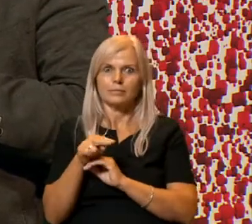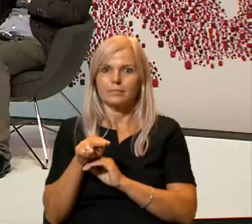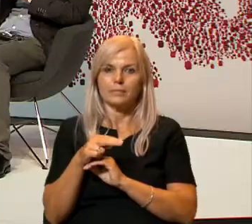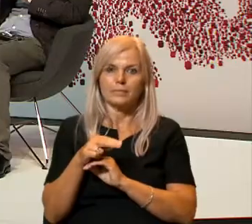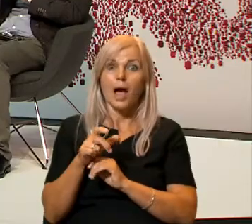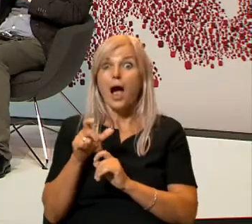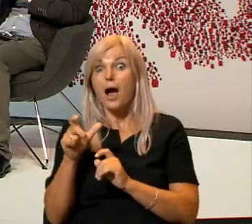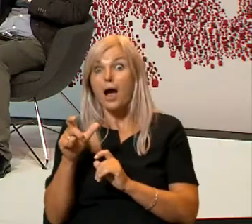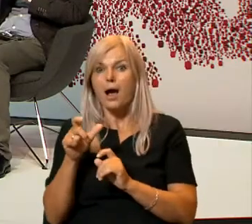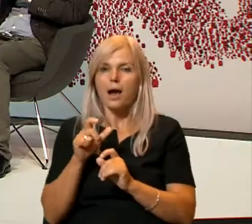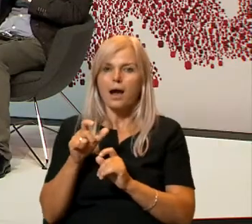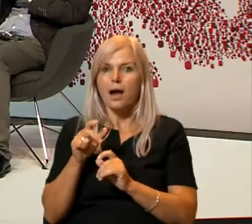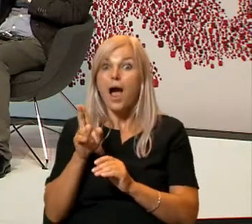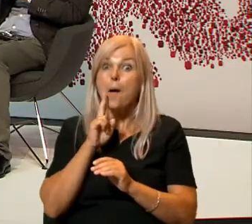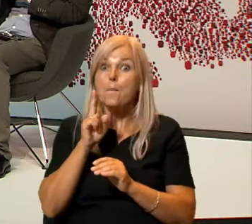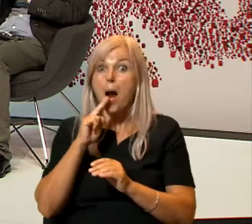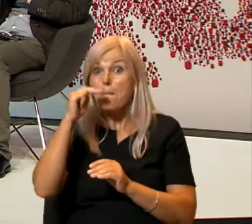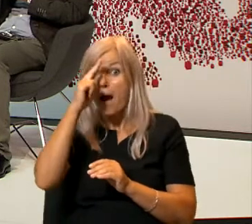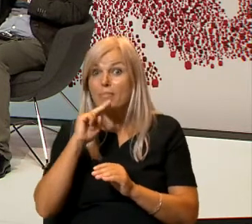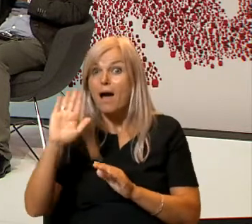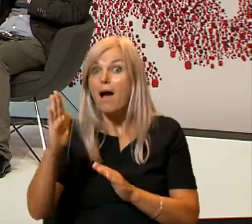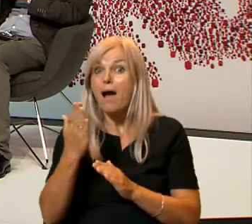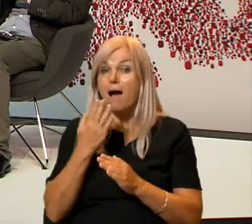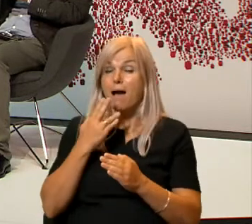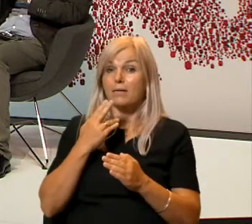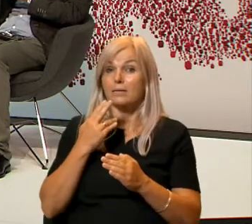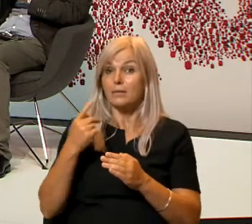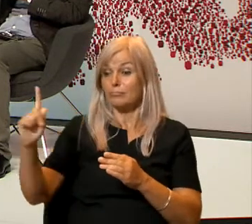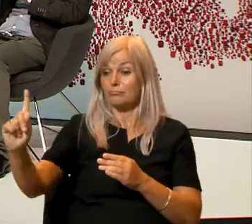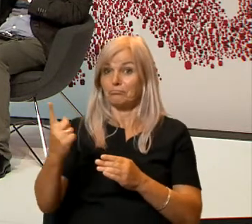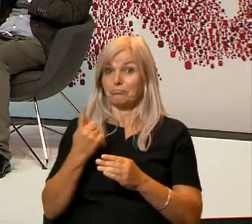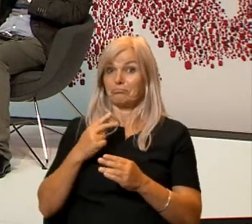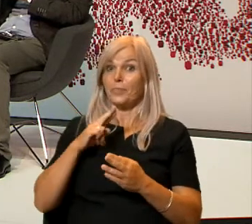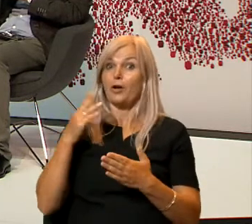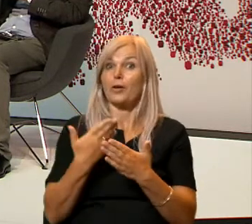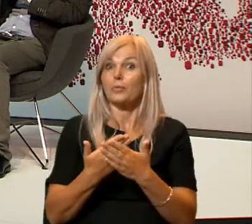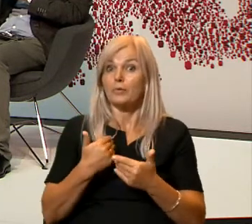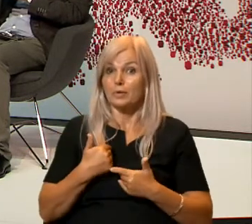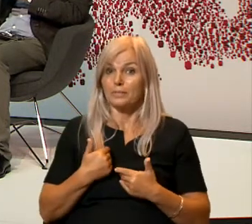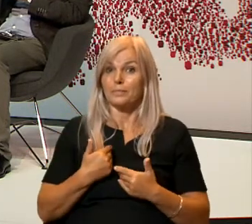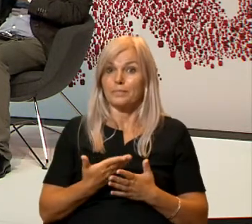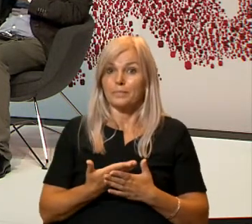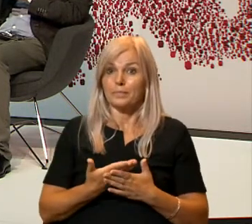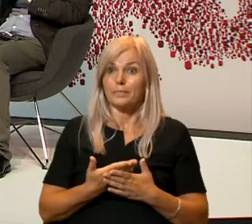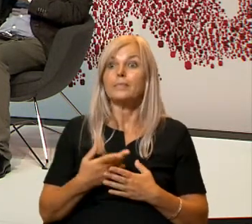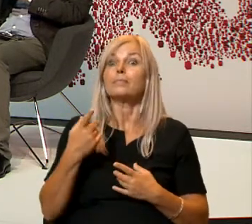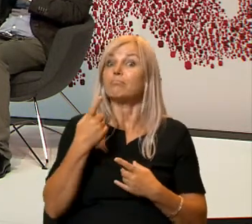dźwięk, to mama lub tata na to odpowiada. I wydaje mi się, że